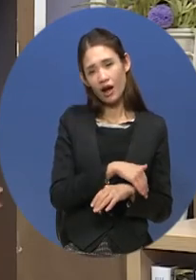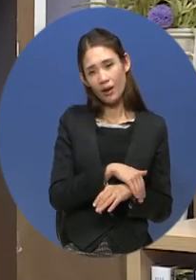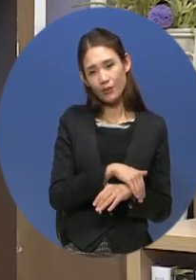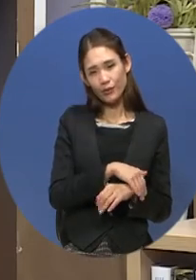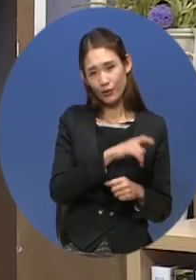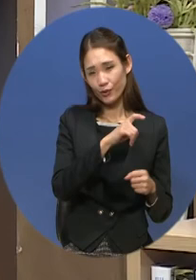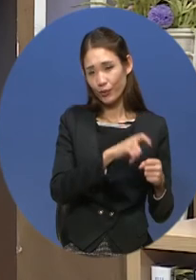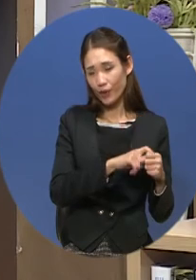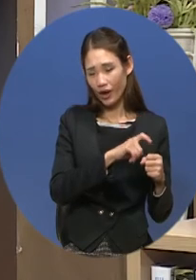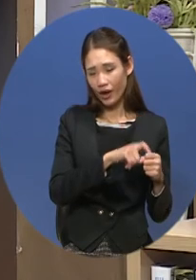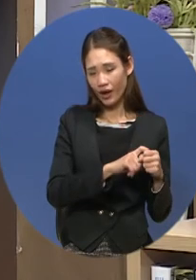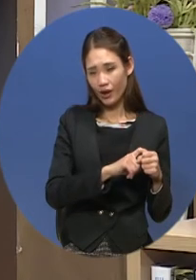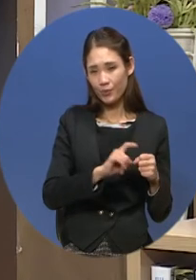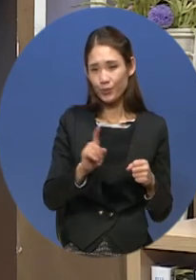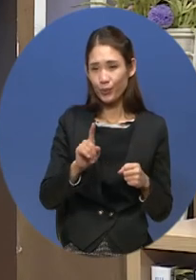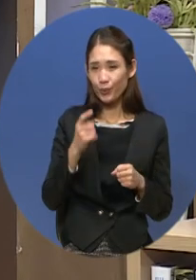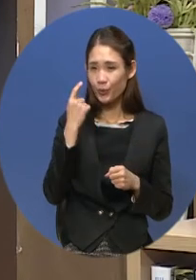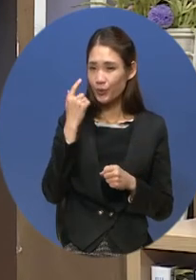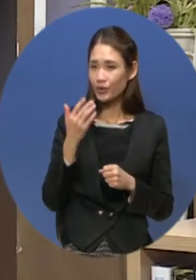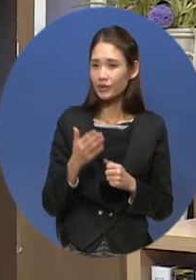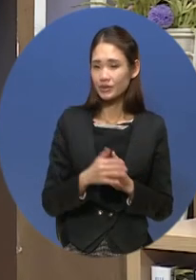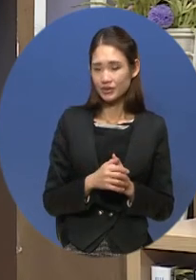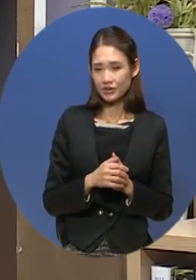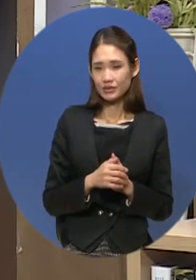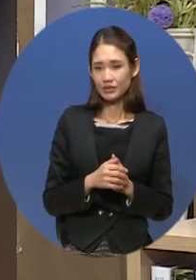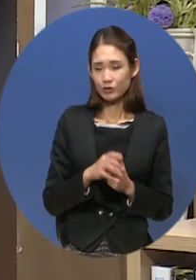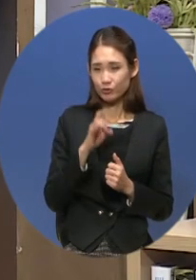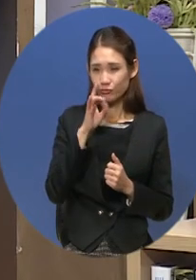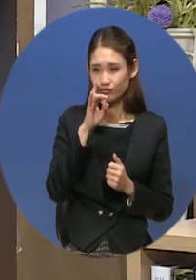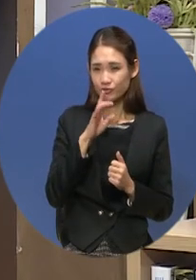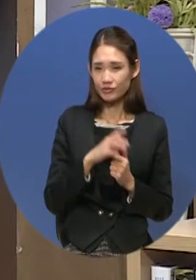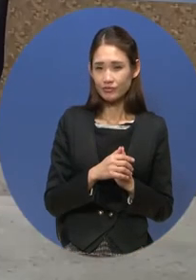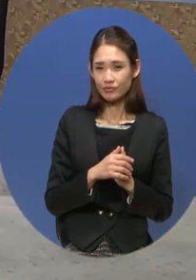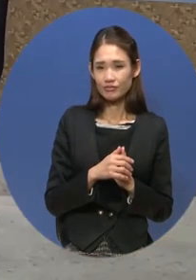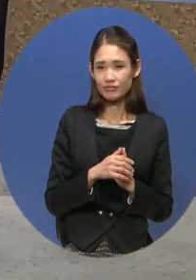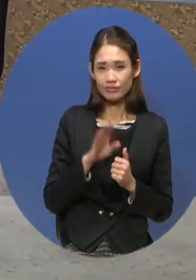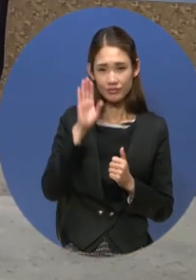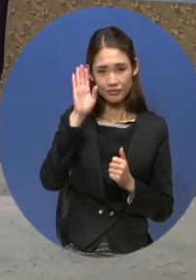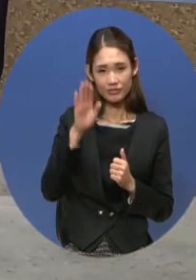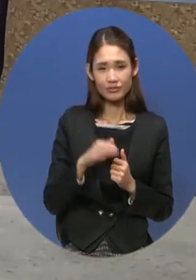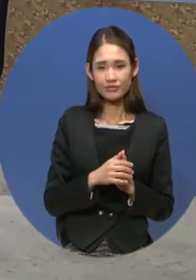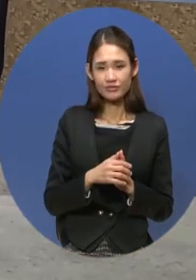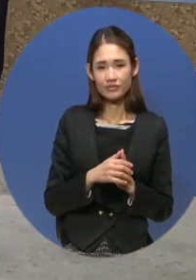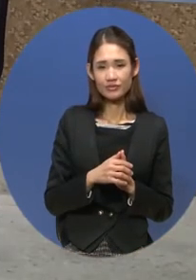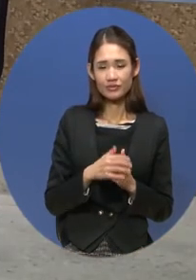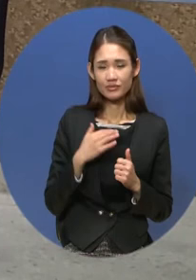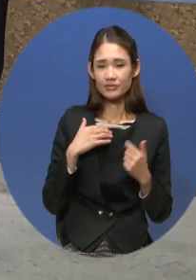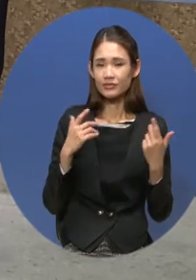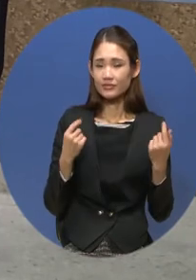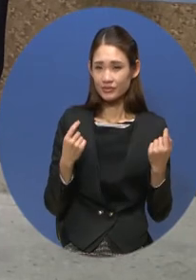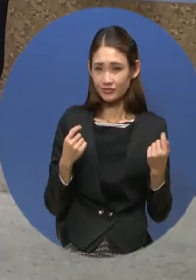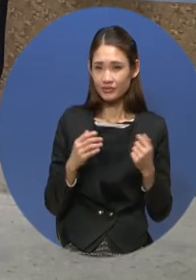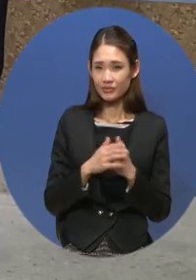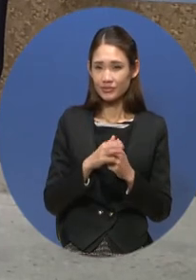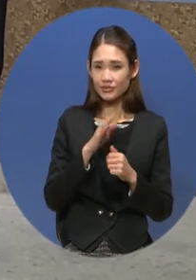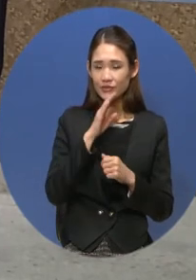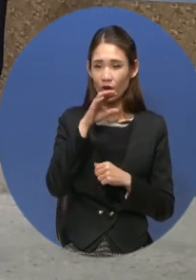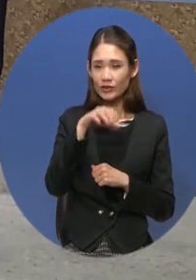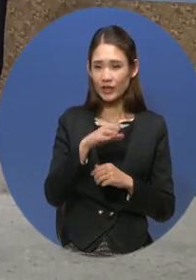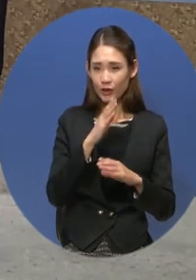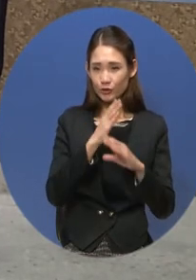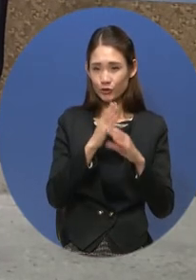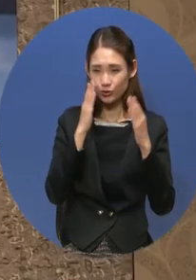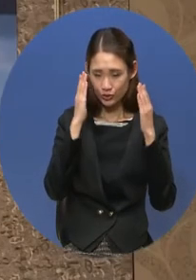이제 앞으로는 어떤 계획과 목표가 있으신지 궁금하거든요. 앞으로요? 네. 앞으로도 지금처럼 저는 현장을